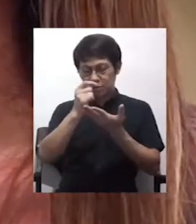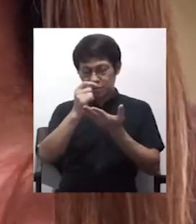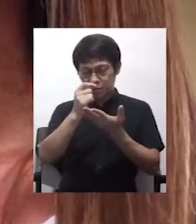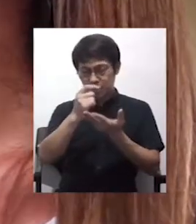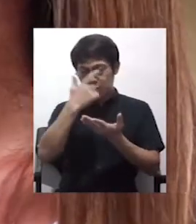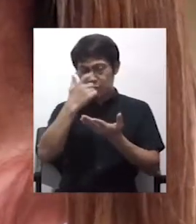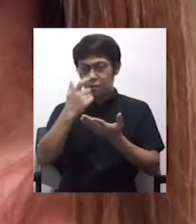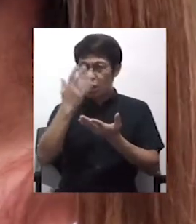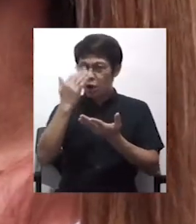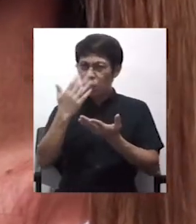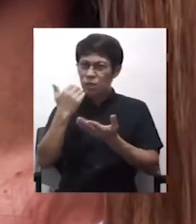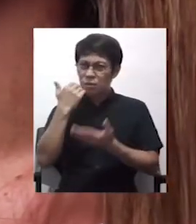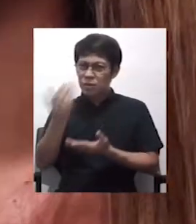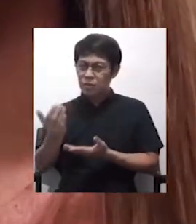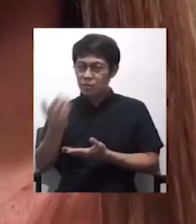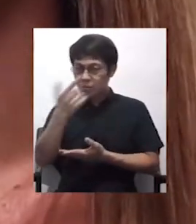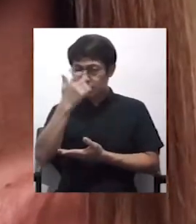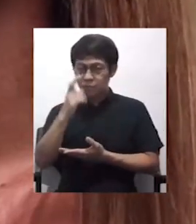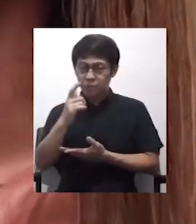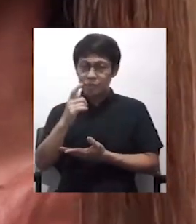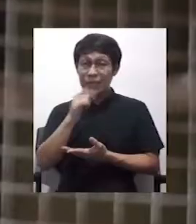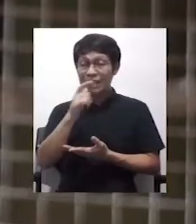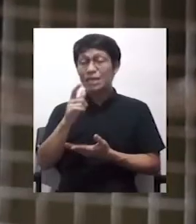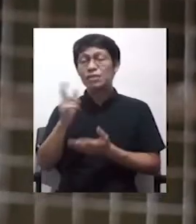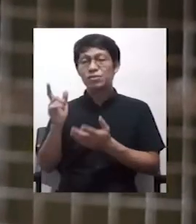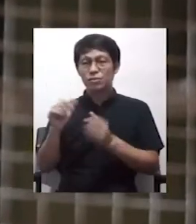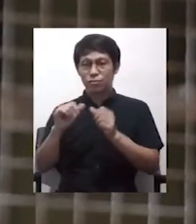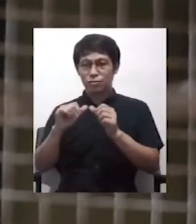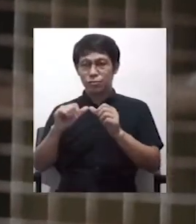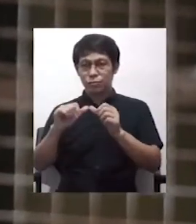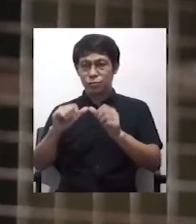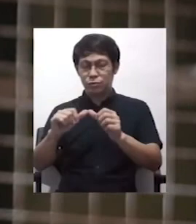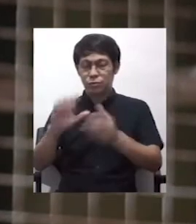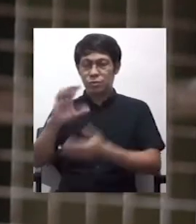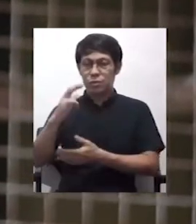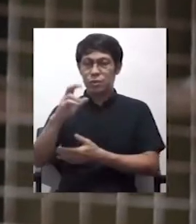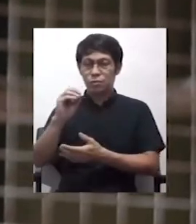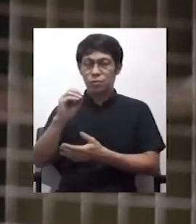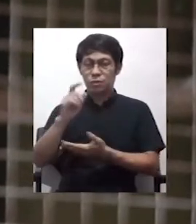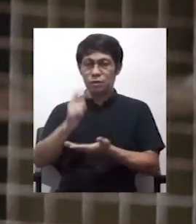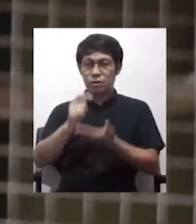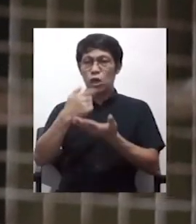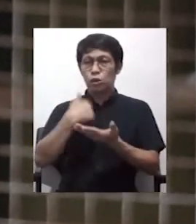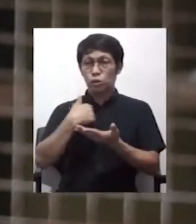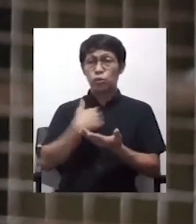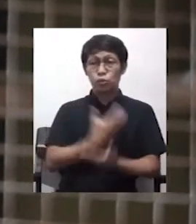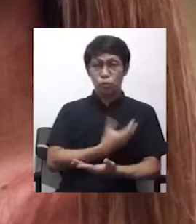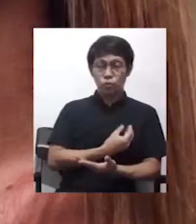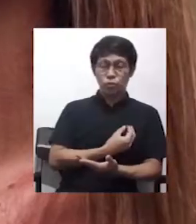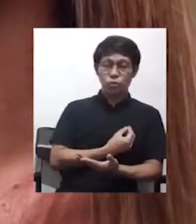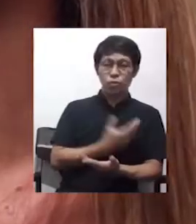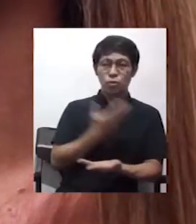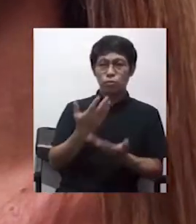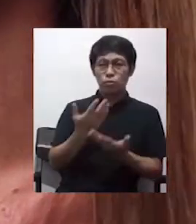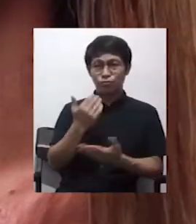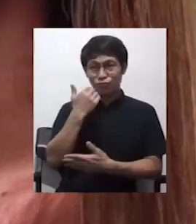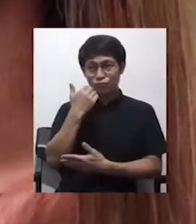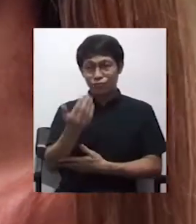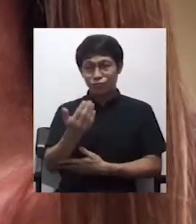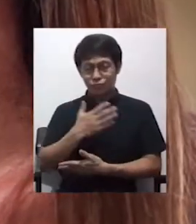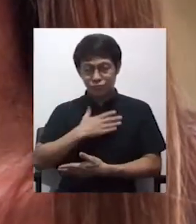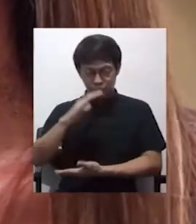anak nila. Eh syempre kami, sa sobrang takot namin na mawala sa amin yung anak namin, hindi po talaga namin pinagliliban